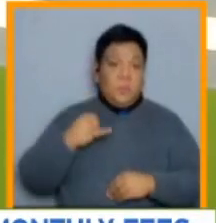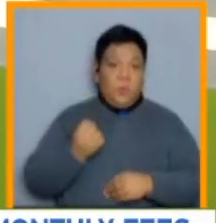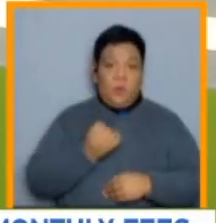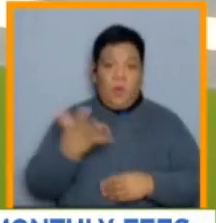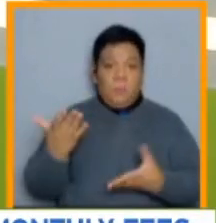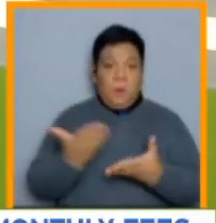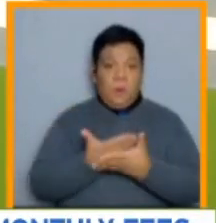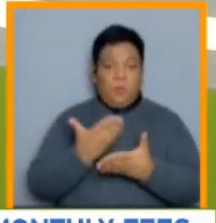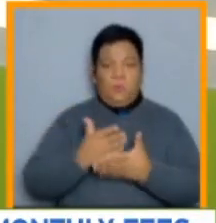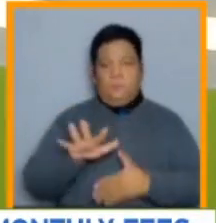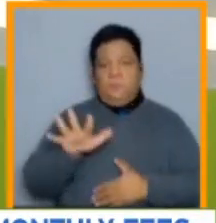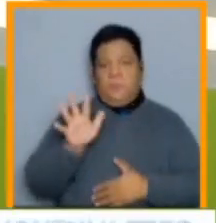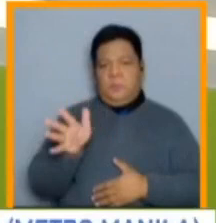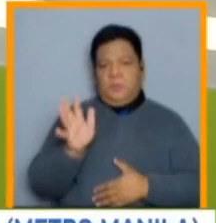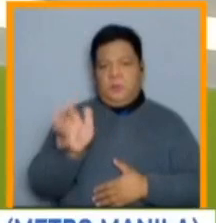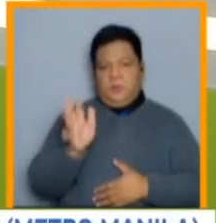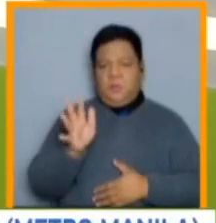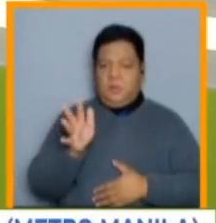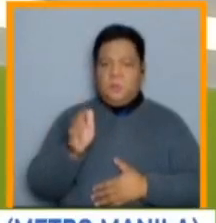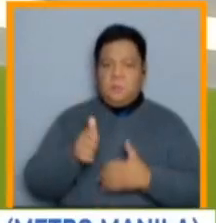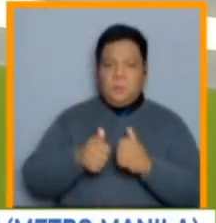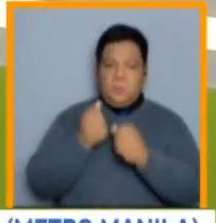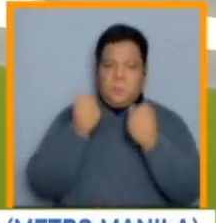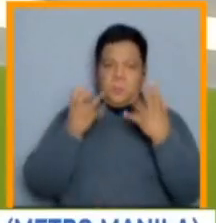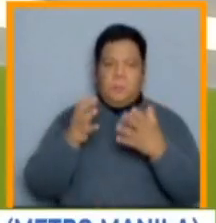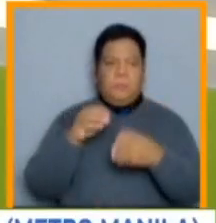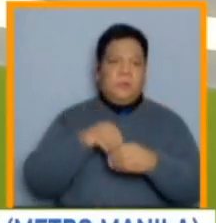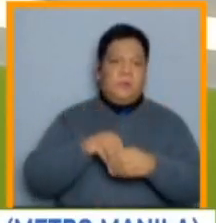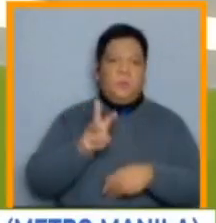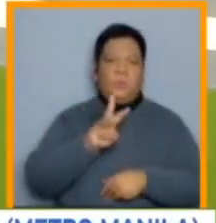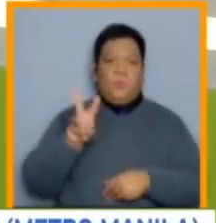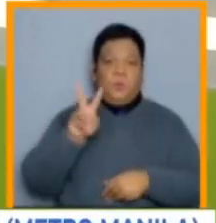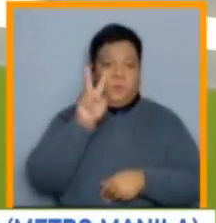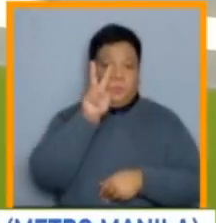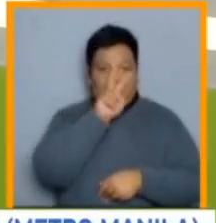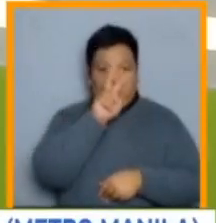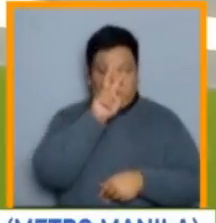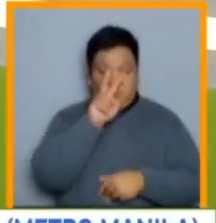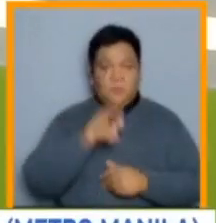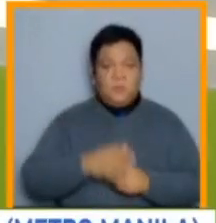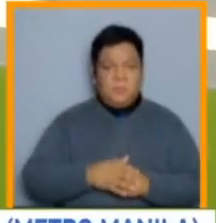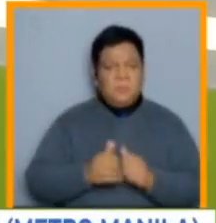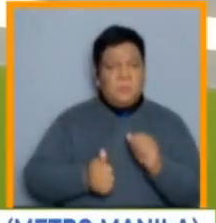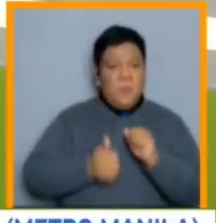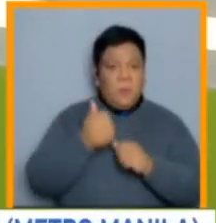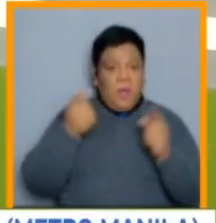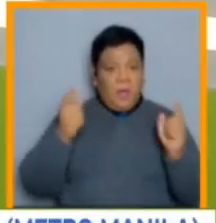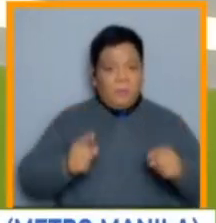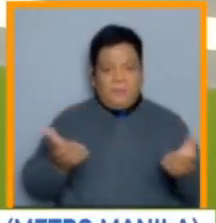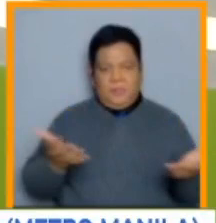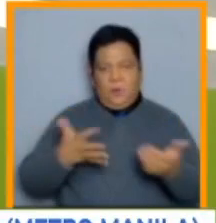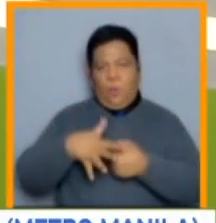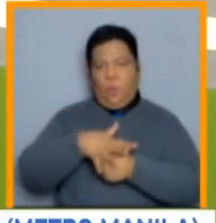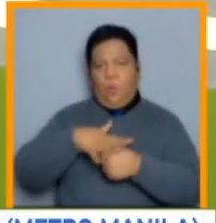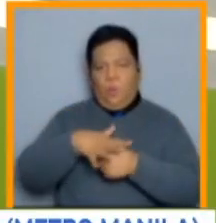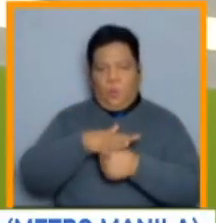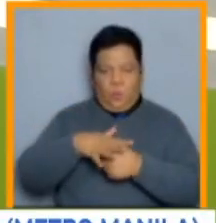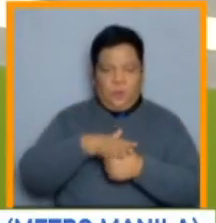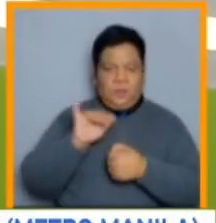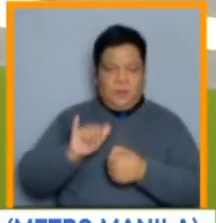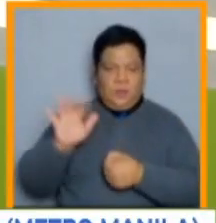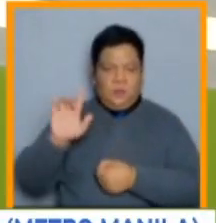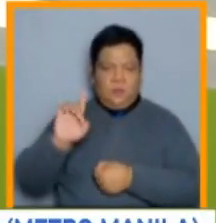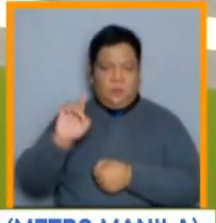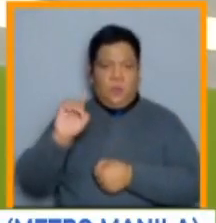sa buong Western Visayas. Lahat ay pawang local cases ayon pa sa report ng DOH-6. May mahigit 330